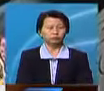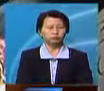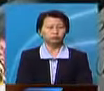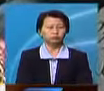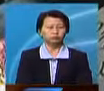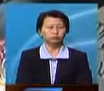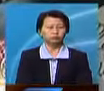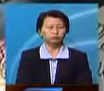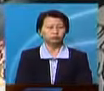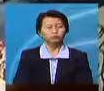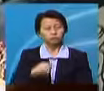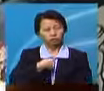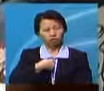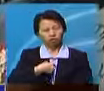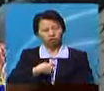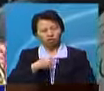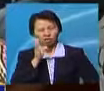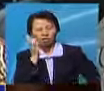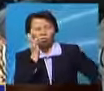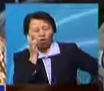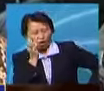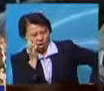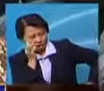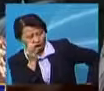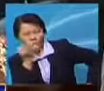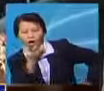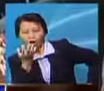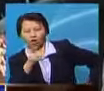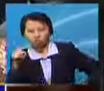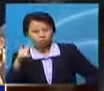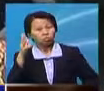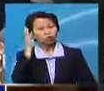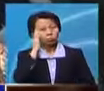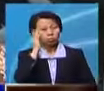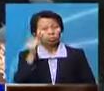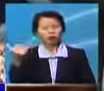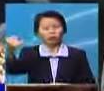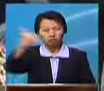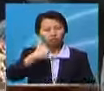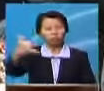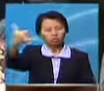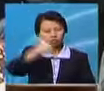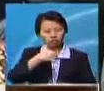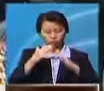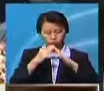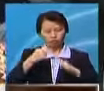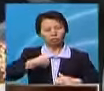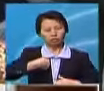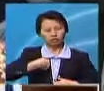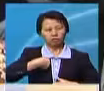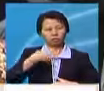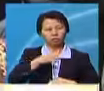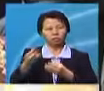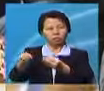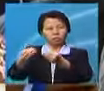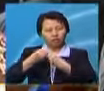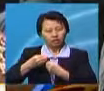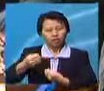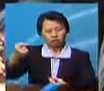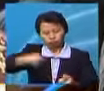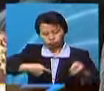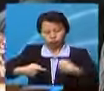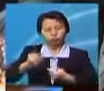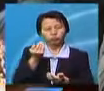Macam makcik sakit buah pinggang kan? Memang dia ambil tahu, dia datang buat lawatan ke rumah. Lepas tu dia bagi